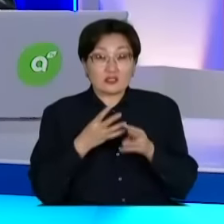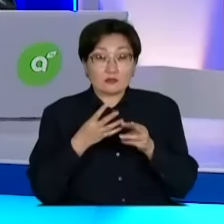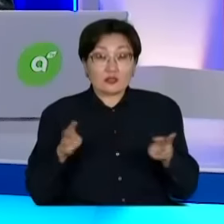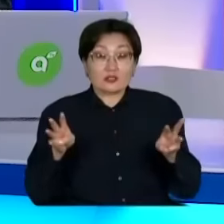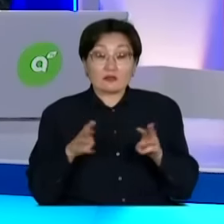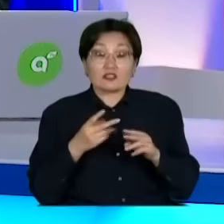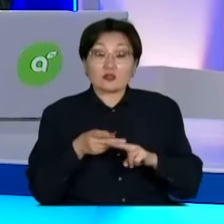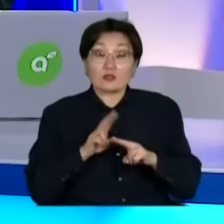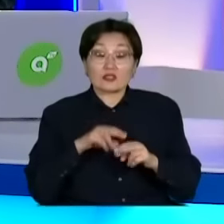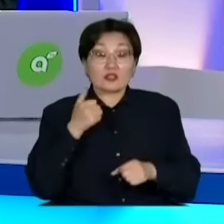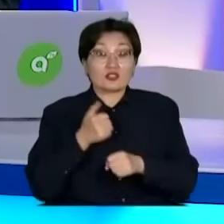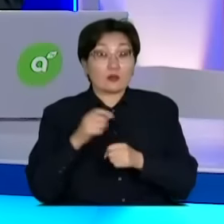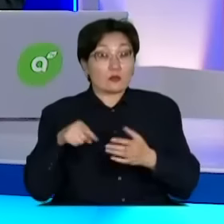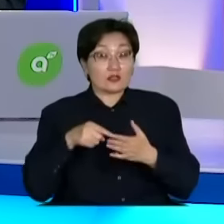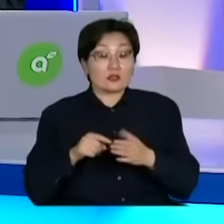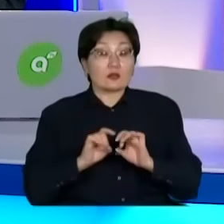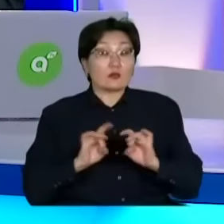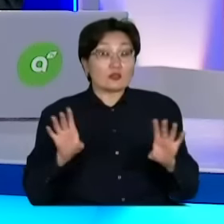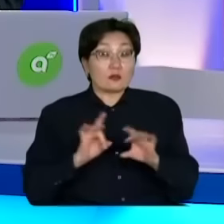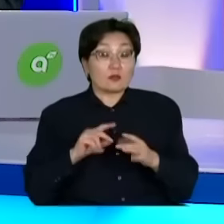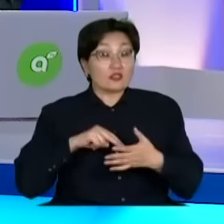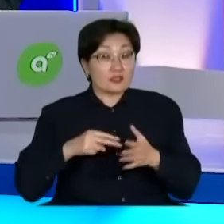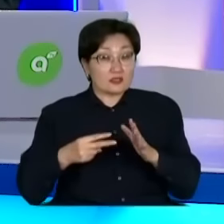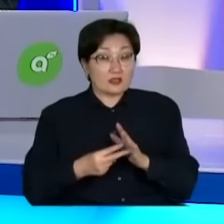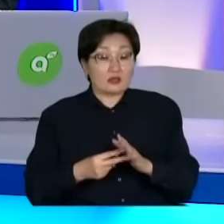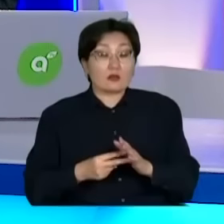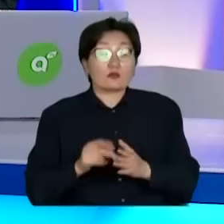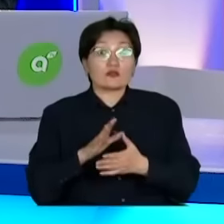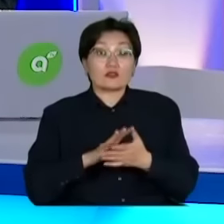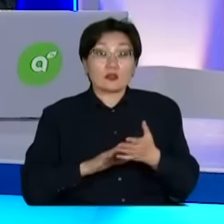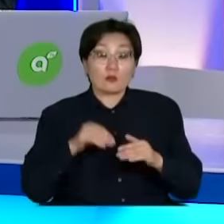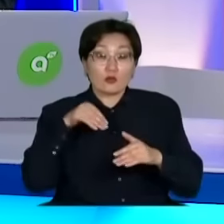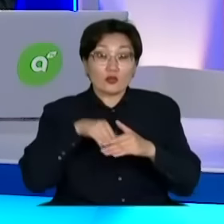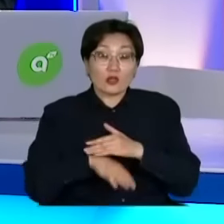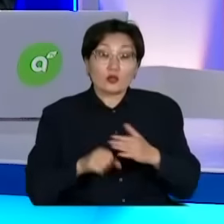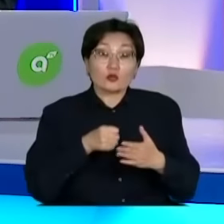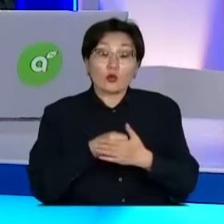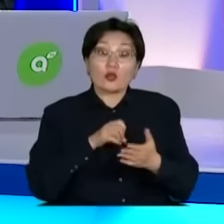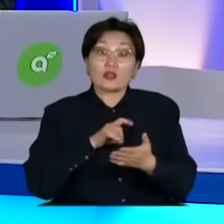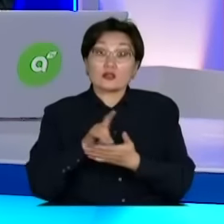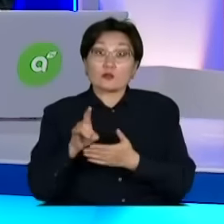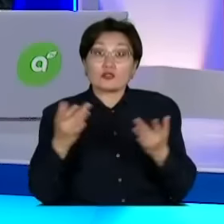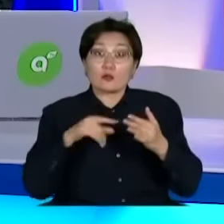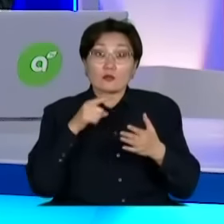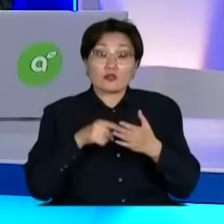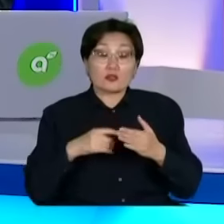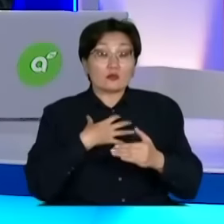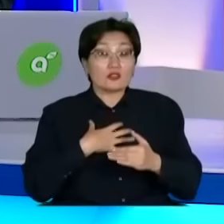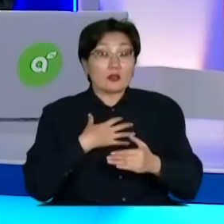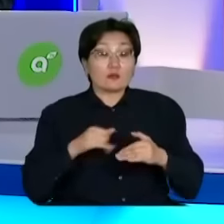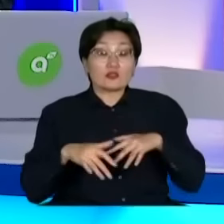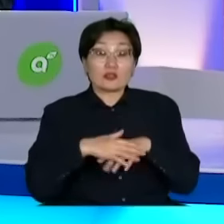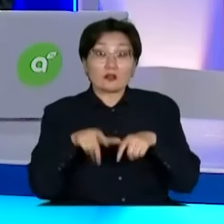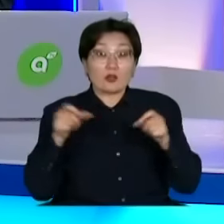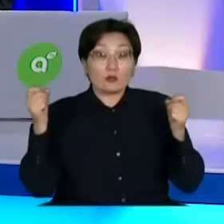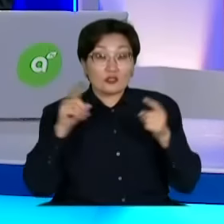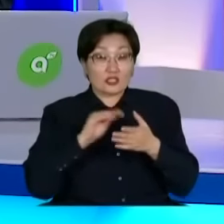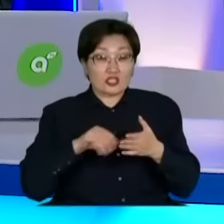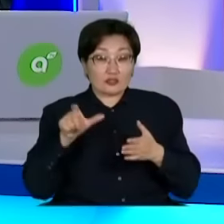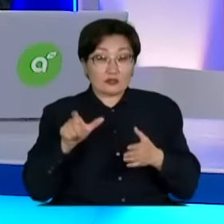помимо этого глава Мегаполиса поделился планами о продлении метро до аэропорта Какие ещё вопросы беспокоят горожан узнавала